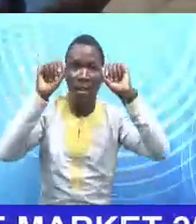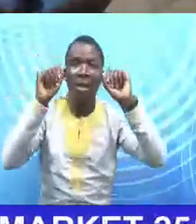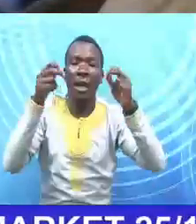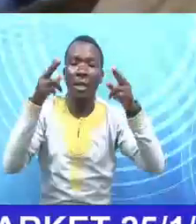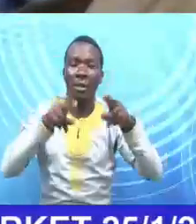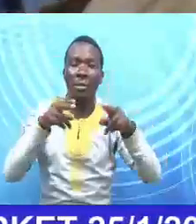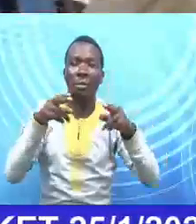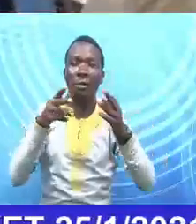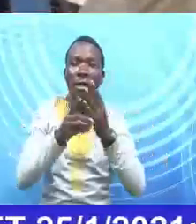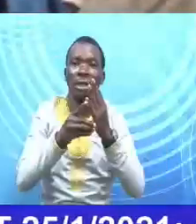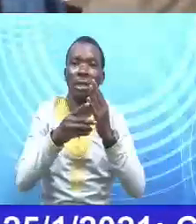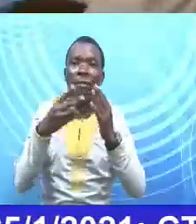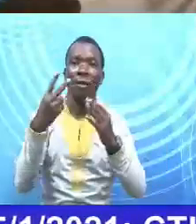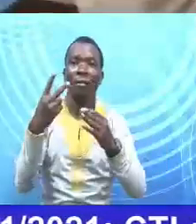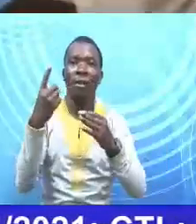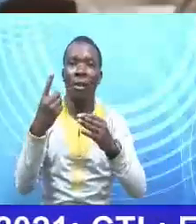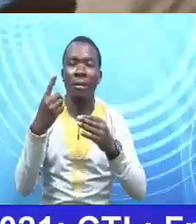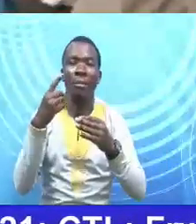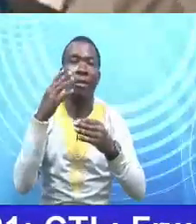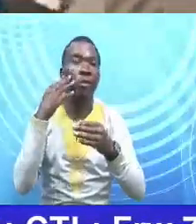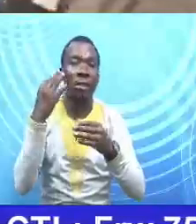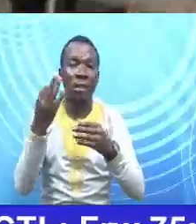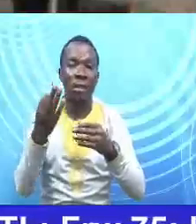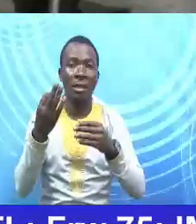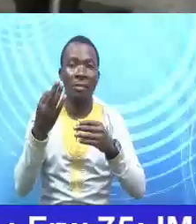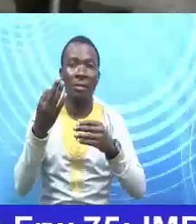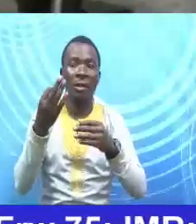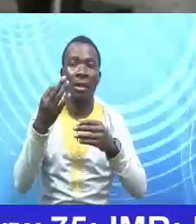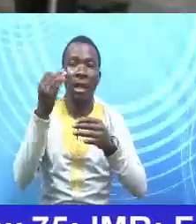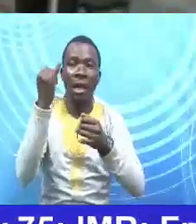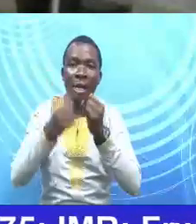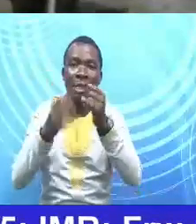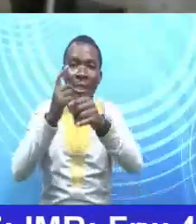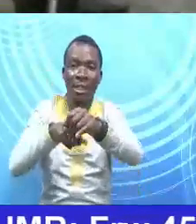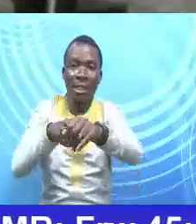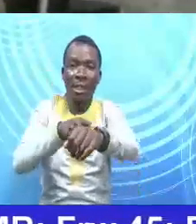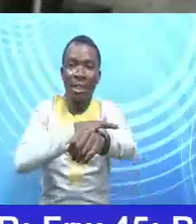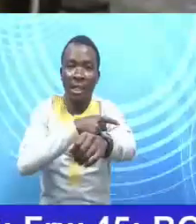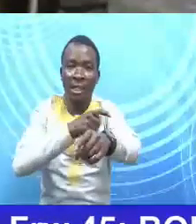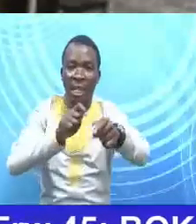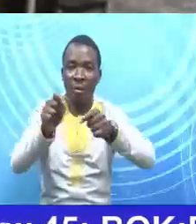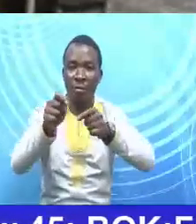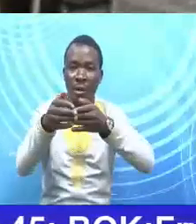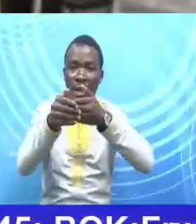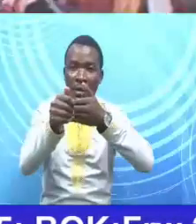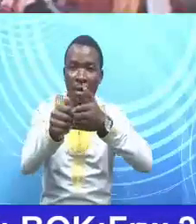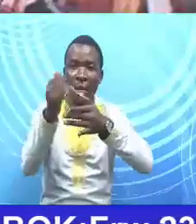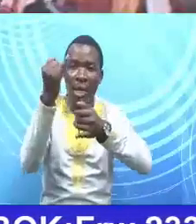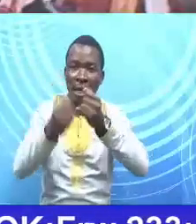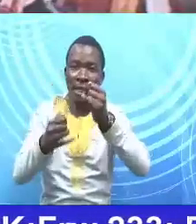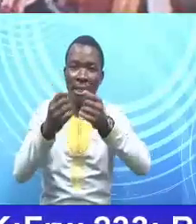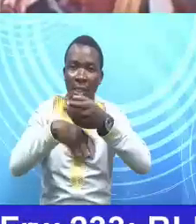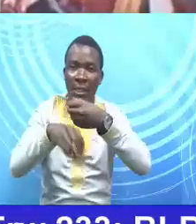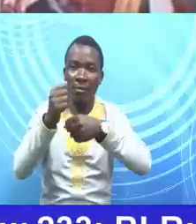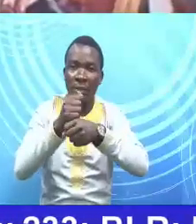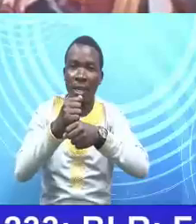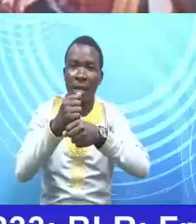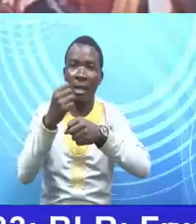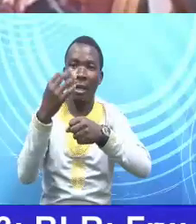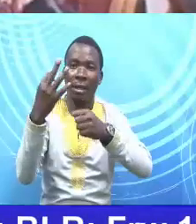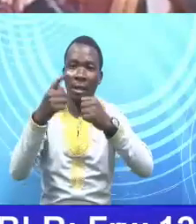mugabo w'imyaka 77 yari mu bakuru b'ibihugu muri Afurika amaze igihe kinini ku butegetsi kuko hamazeho imyaka 36 ibyo